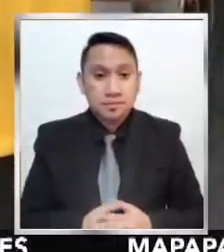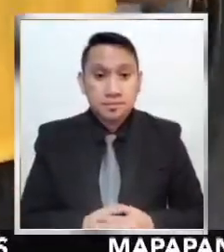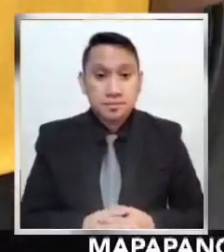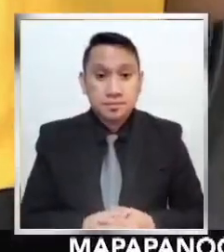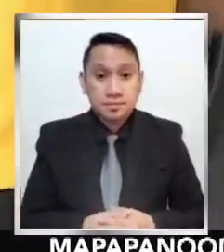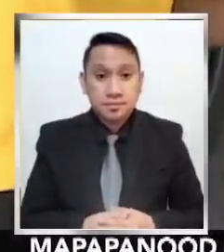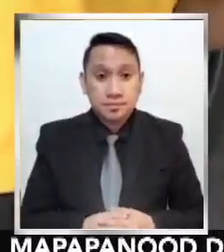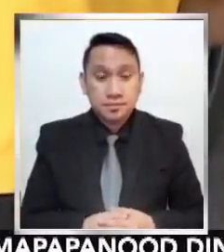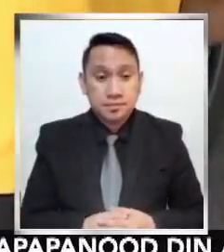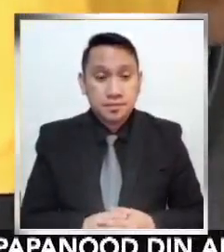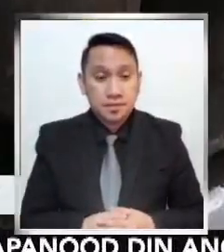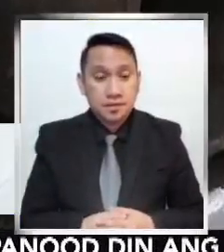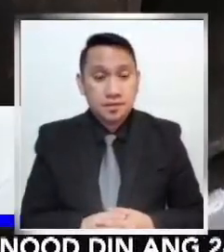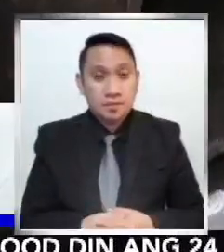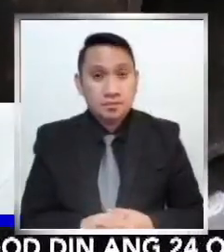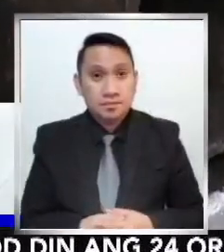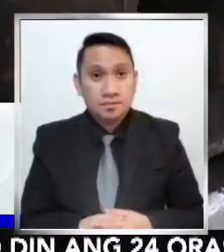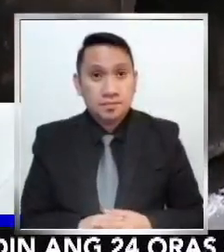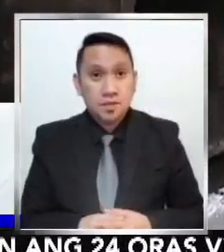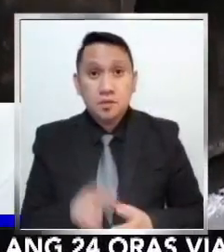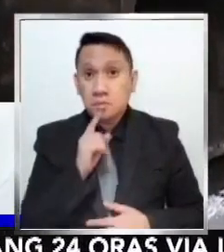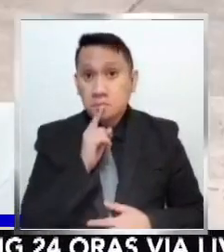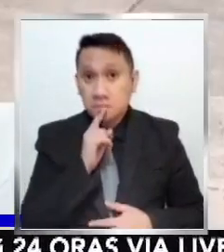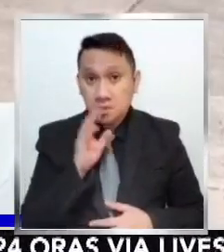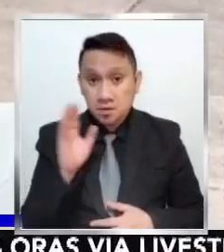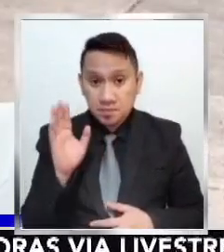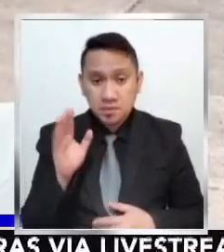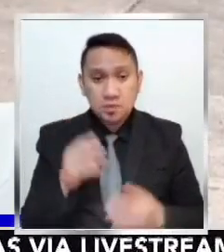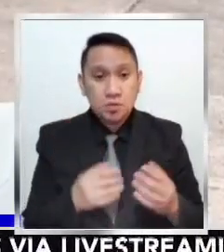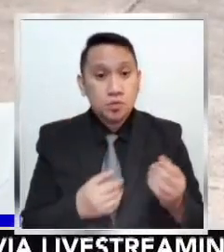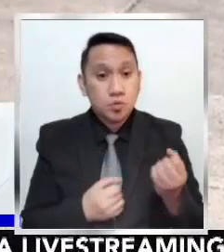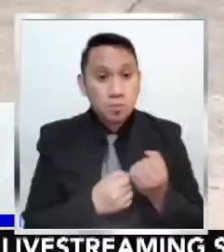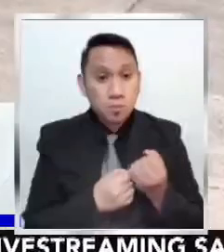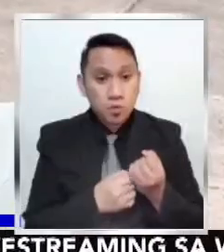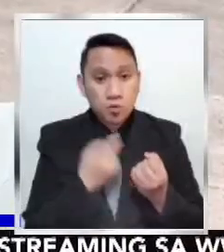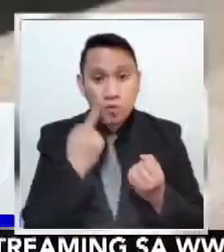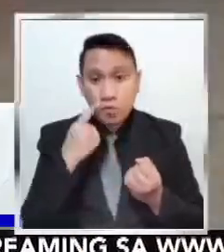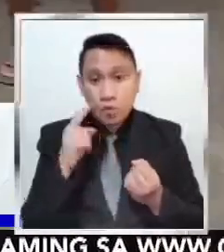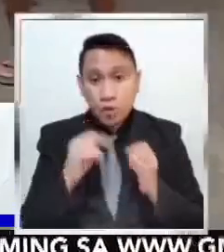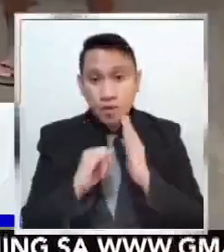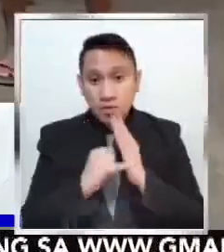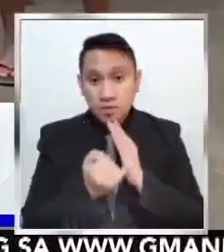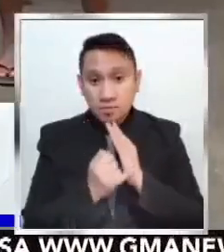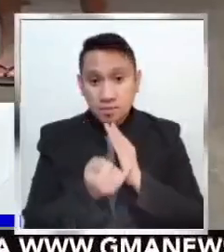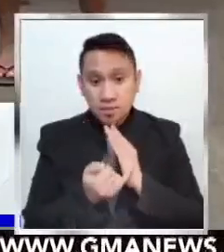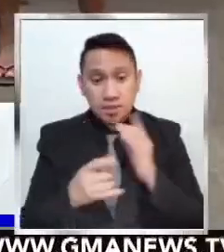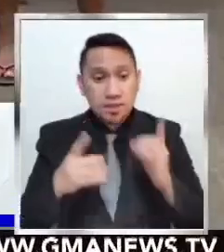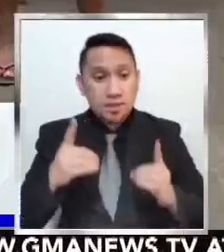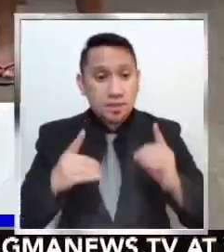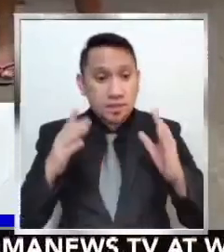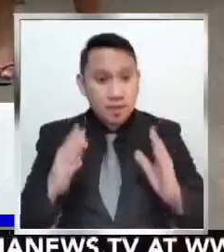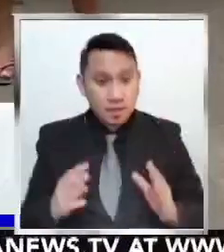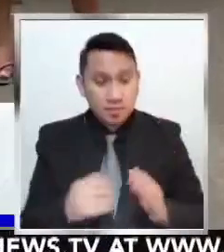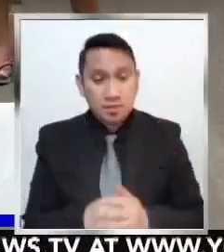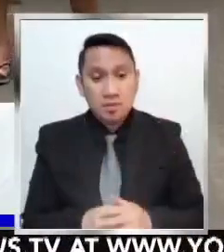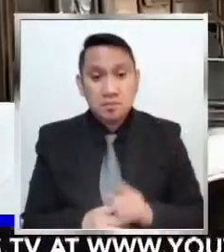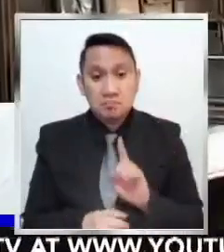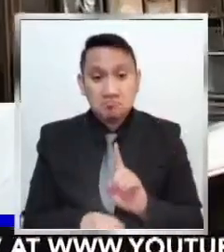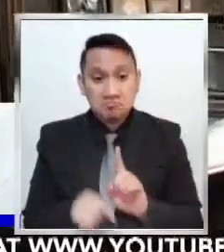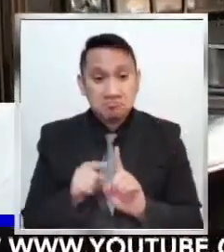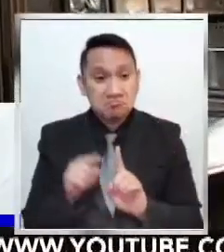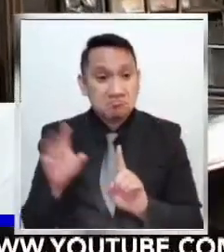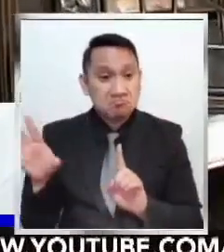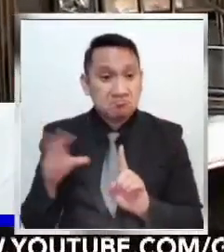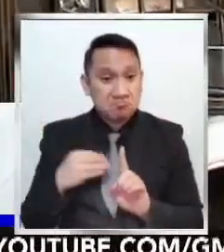Sa dalawang bagsak na pangakong fuel subsidy para sa mga jeepney driver at operator, isa pa lang daw ang natanggap ni Randy Dison